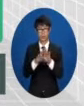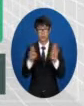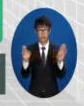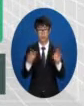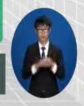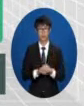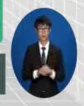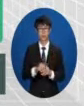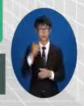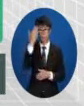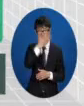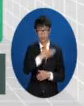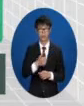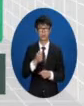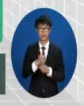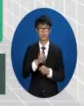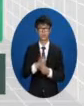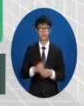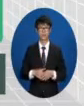정화 활동을 전개했습니다.